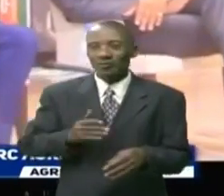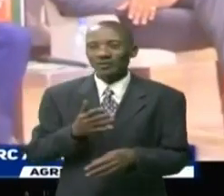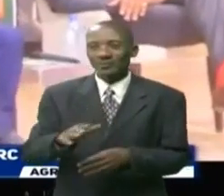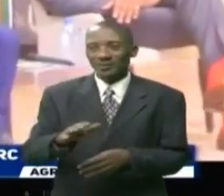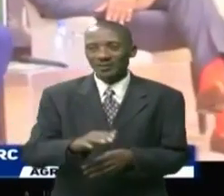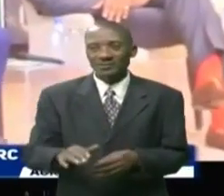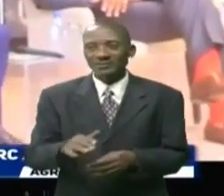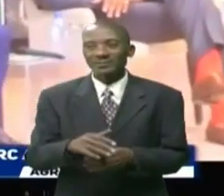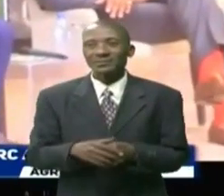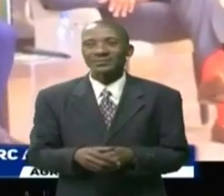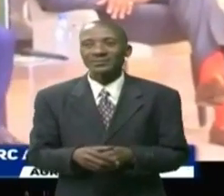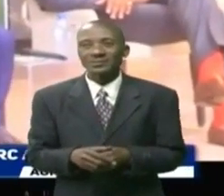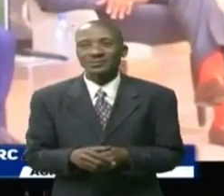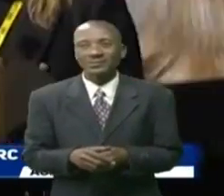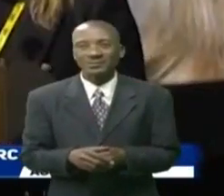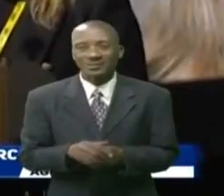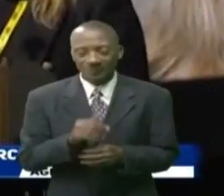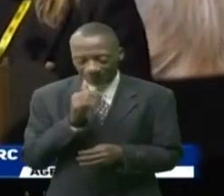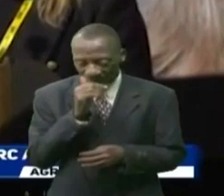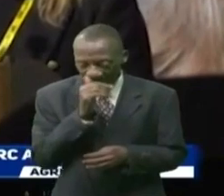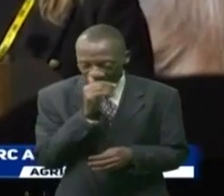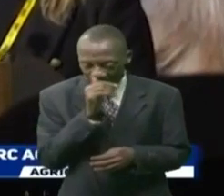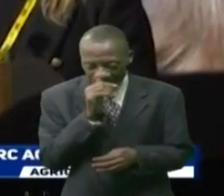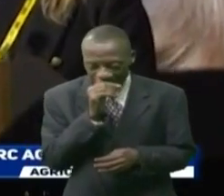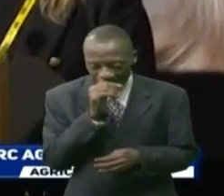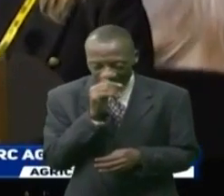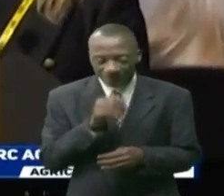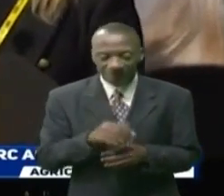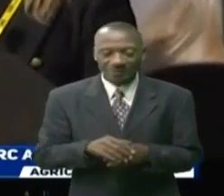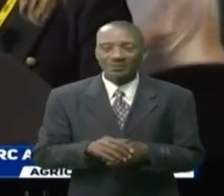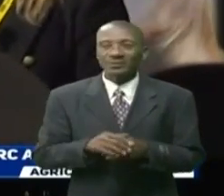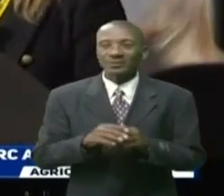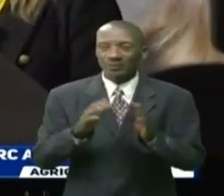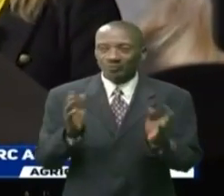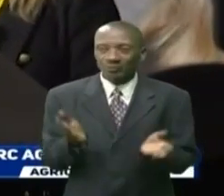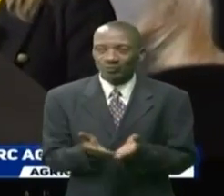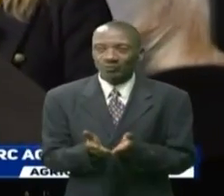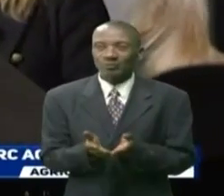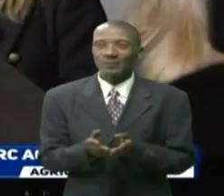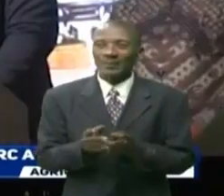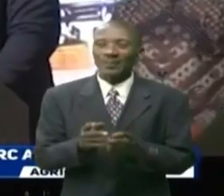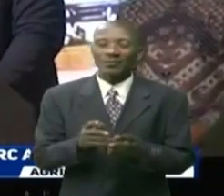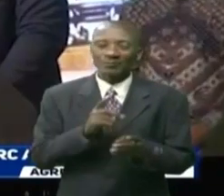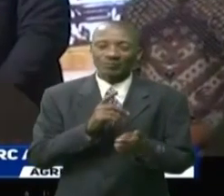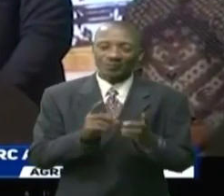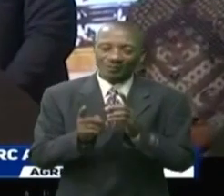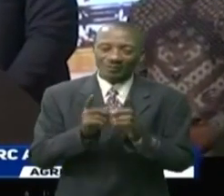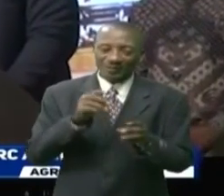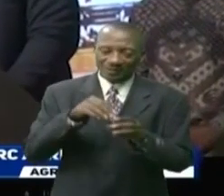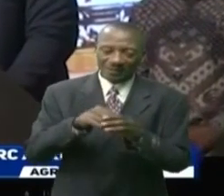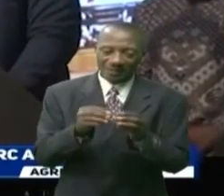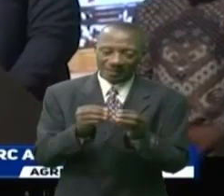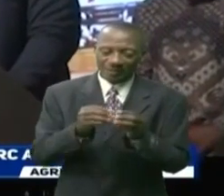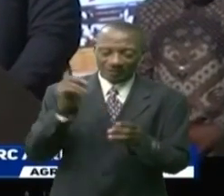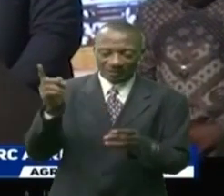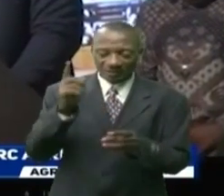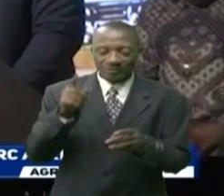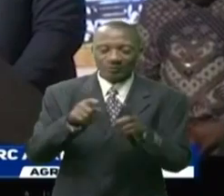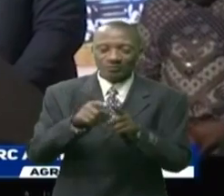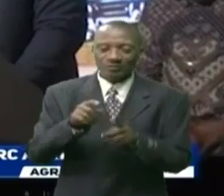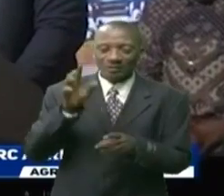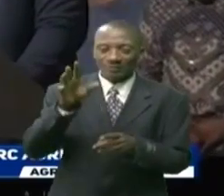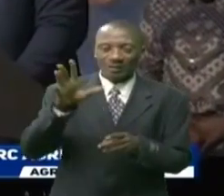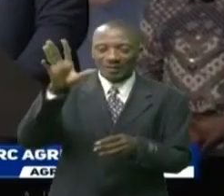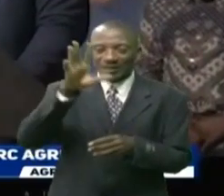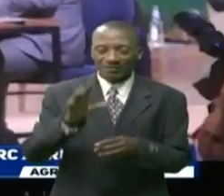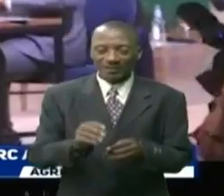Cette édition, organisée en partenariat avec la Société financière internationale et la Banque africaine de développement, s'est clôturée